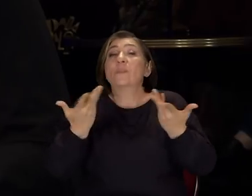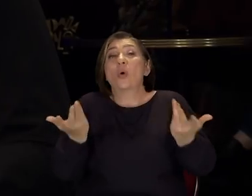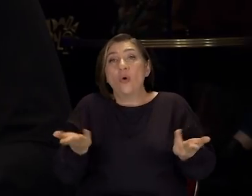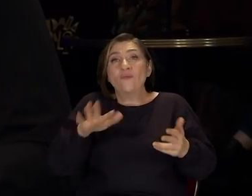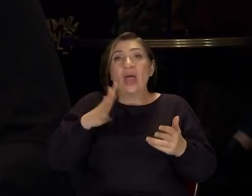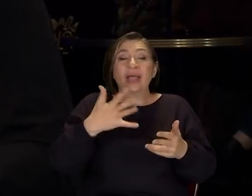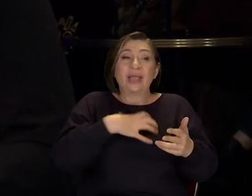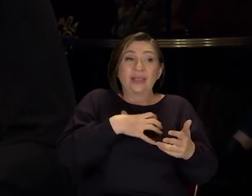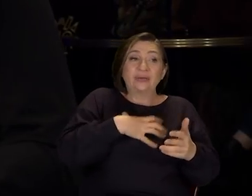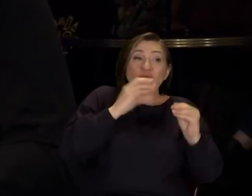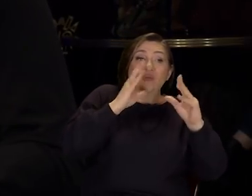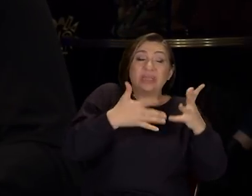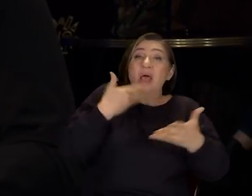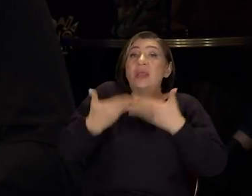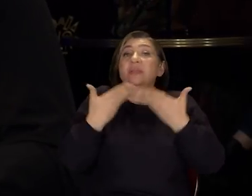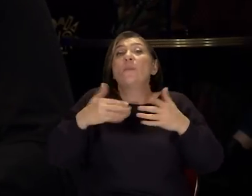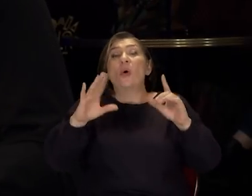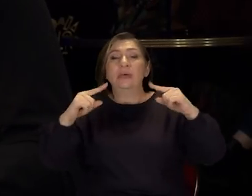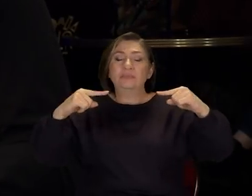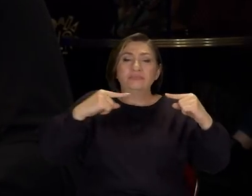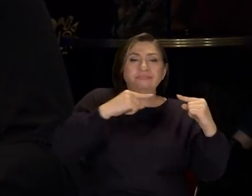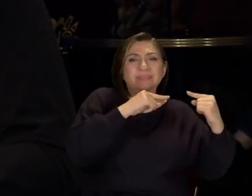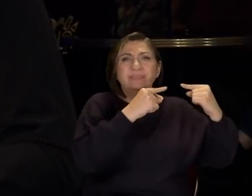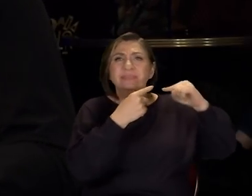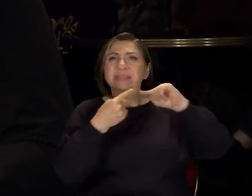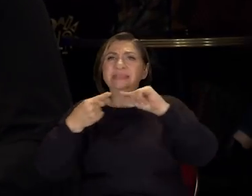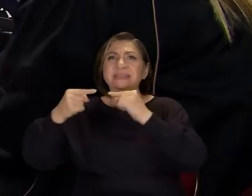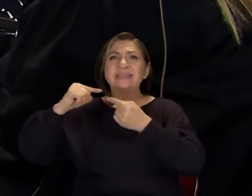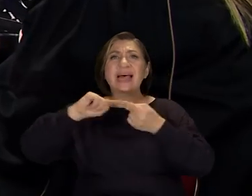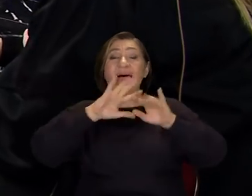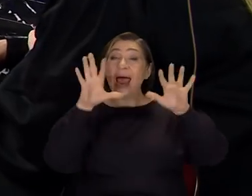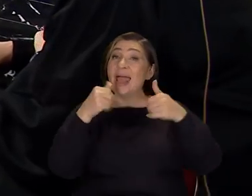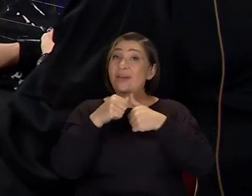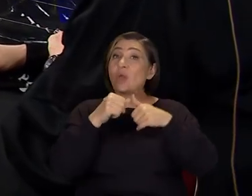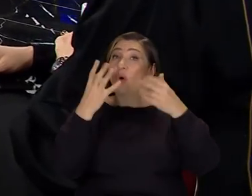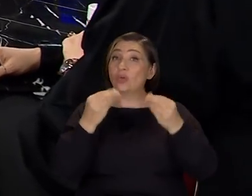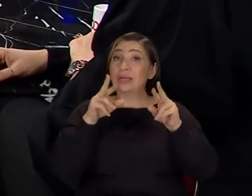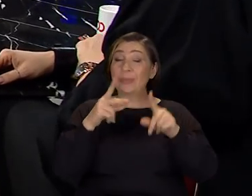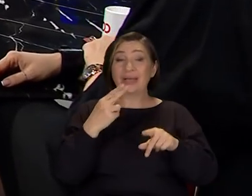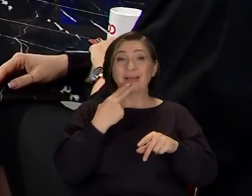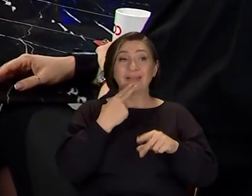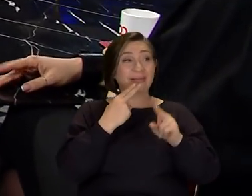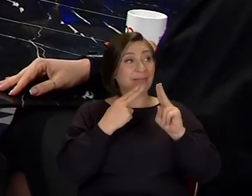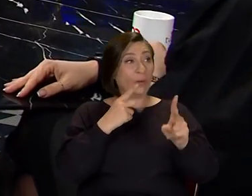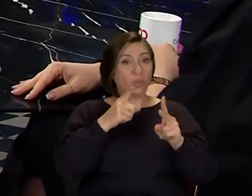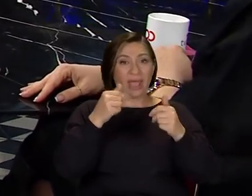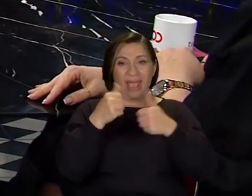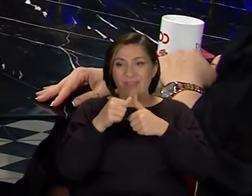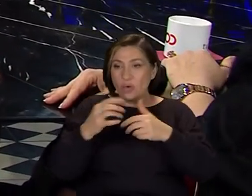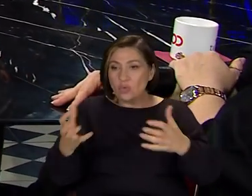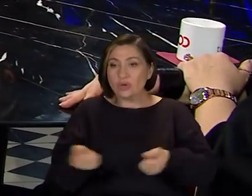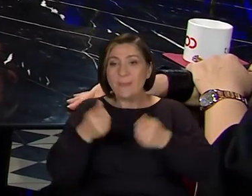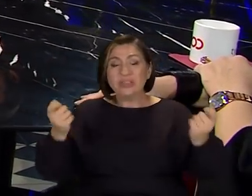da kadın kendini çok fazla ifade edemiyor. Bir süre sonra her evlilikte olduğu gibi gene kadın tarafı bu evliliği